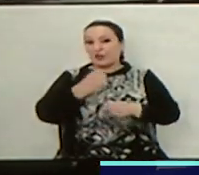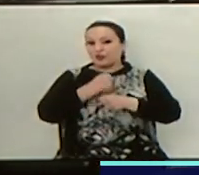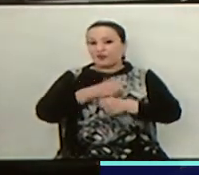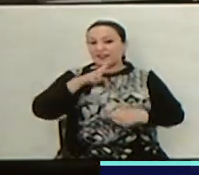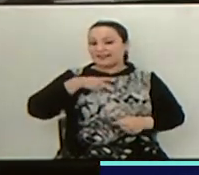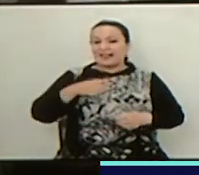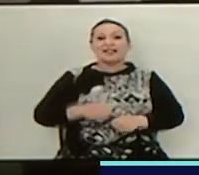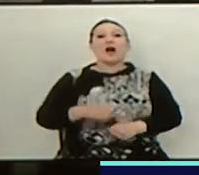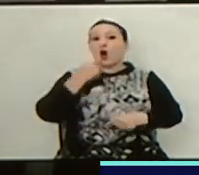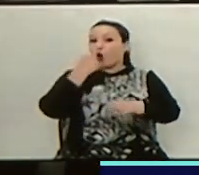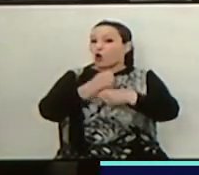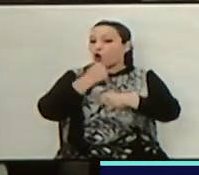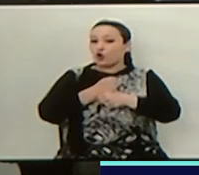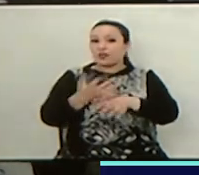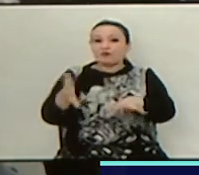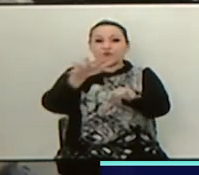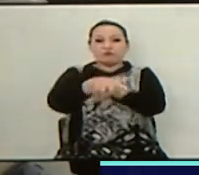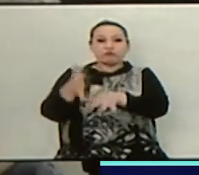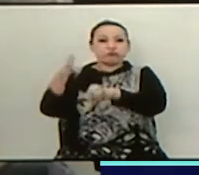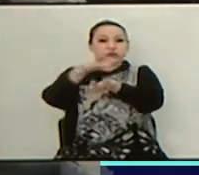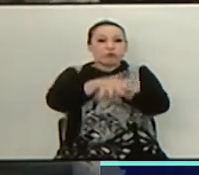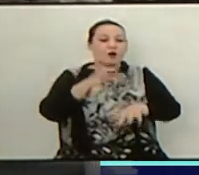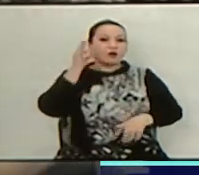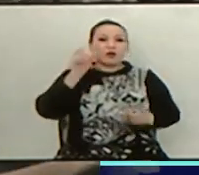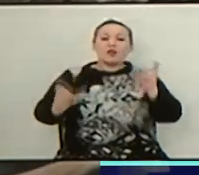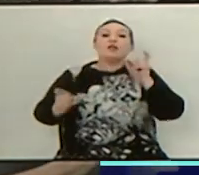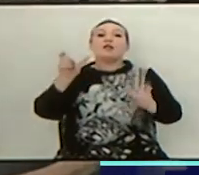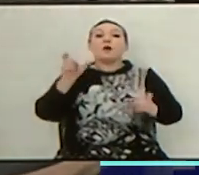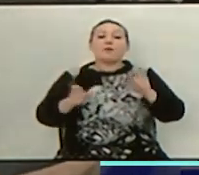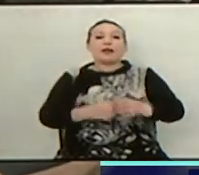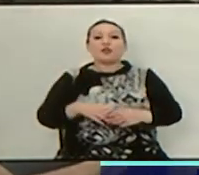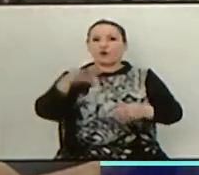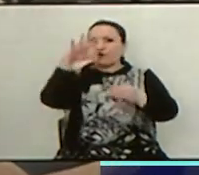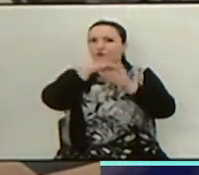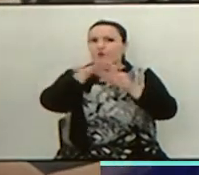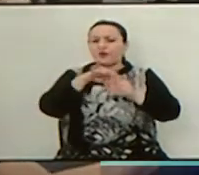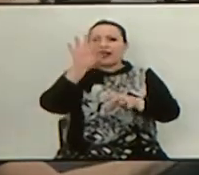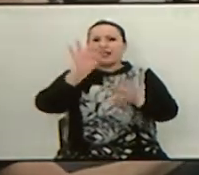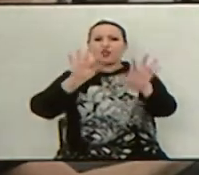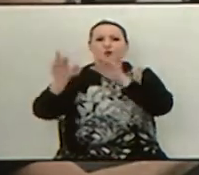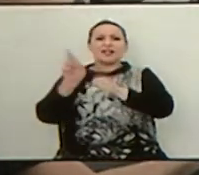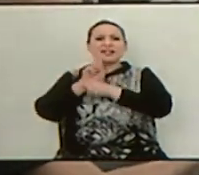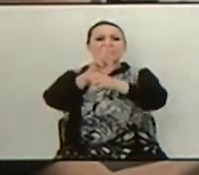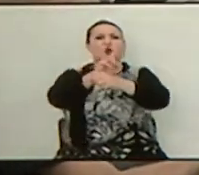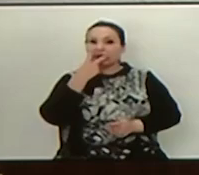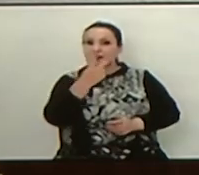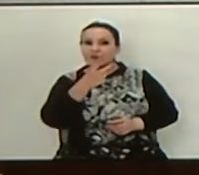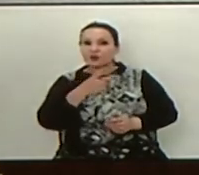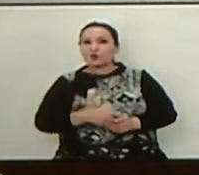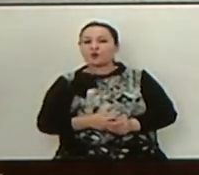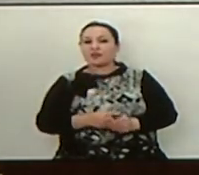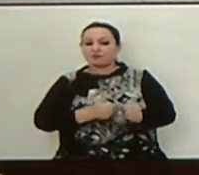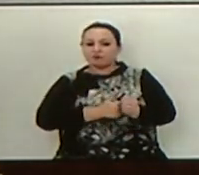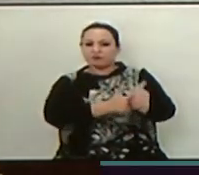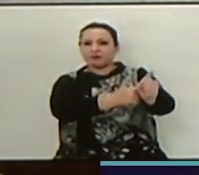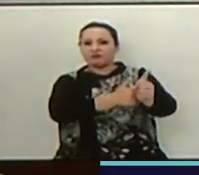برنامجه الطموح، والذي ستسهر الحكومة بلا شك على تنفيذه وتجسيده على قرار